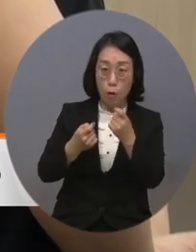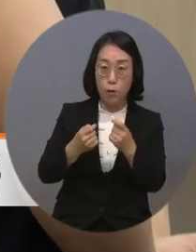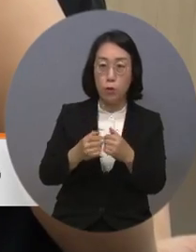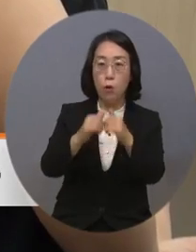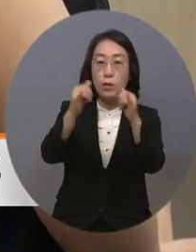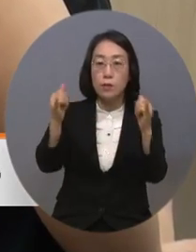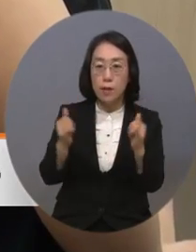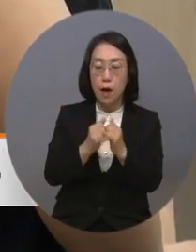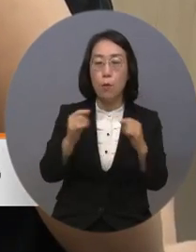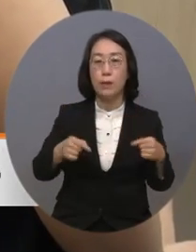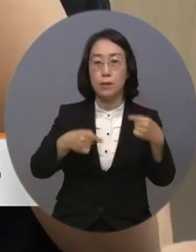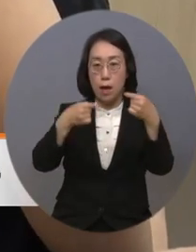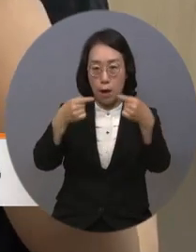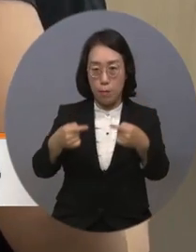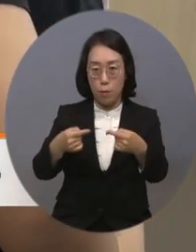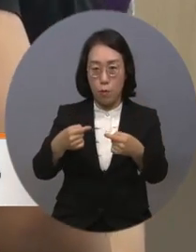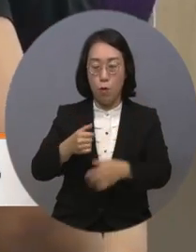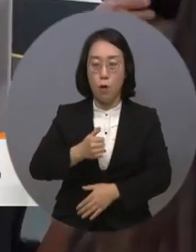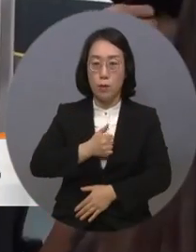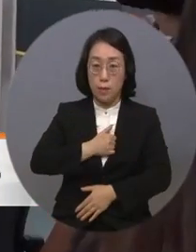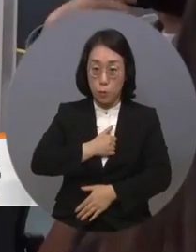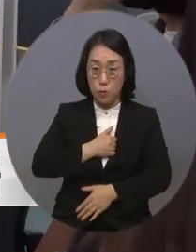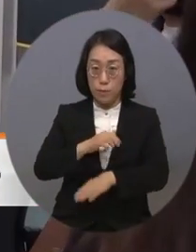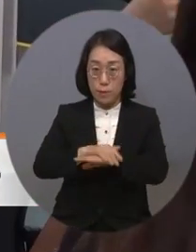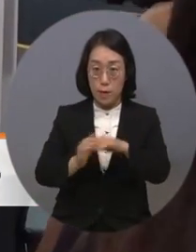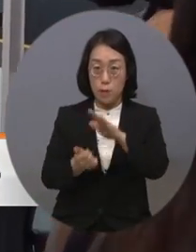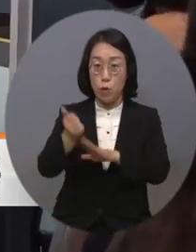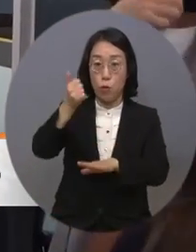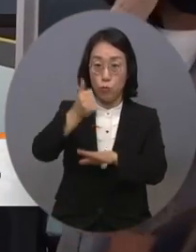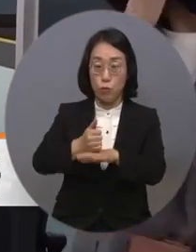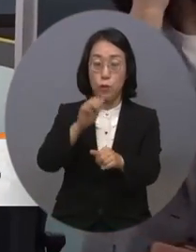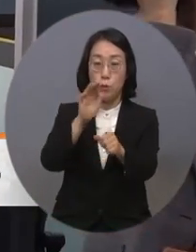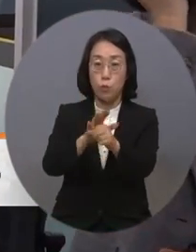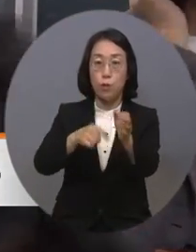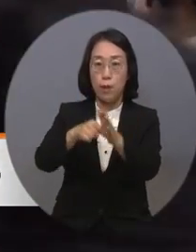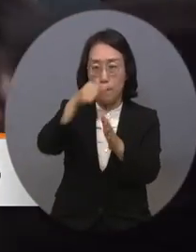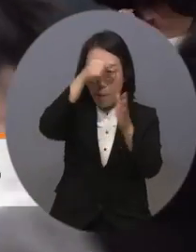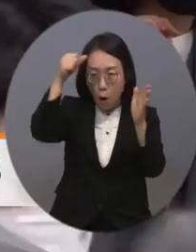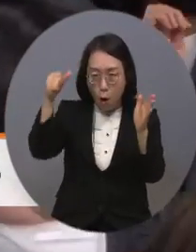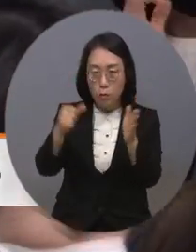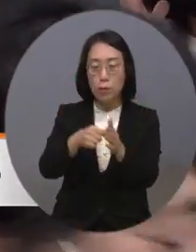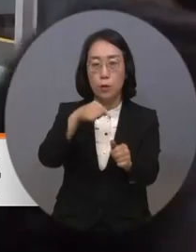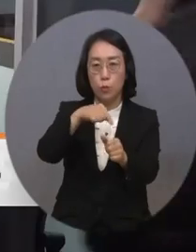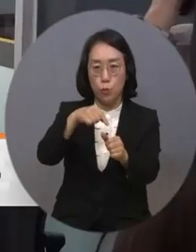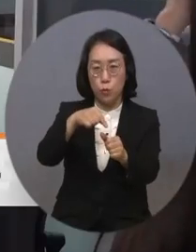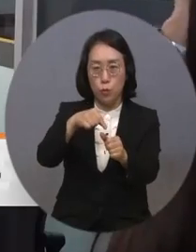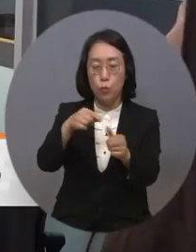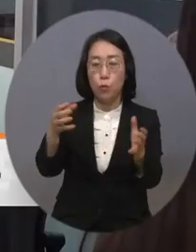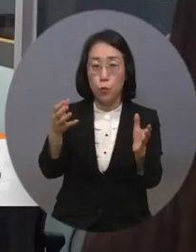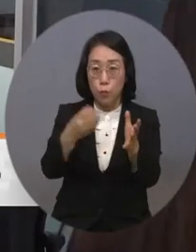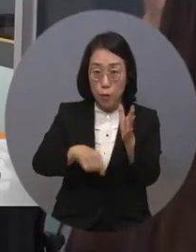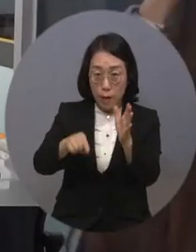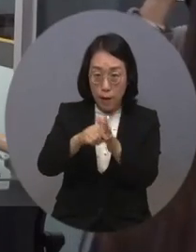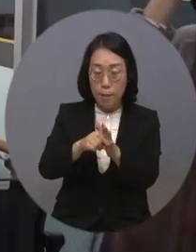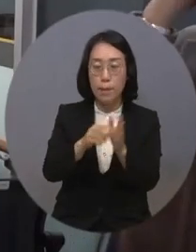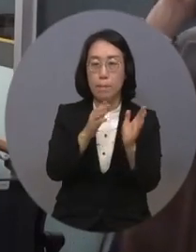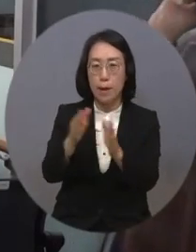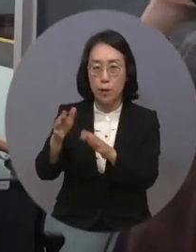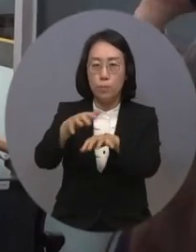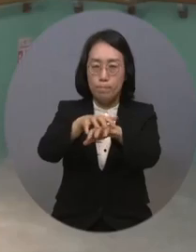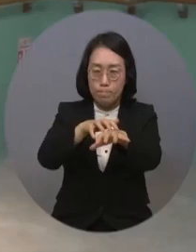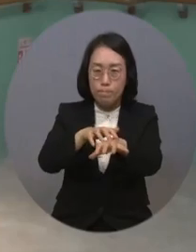참여와 자아 성취에 실질적 도움이 되는 평생교육 원스톱 시스템을 구축해 나갈